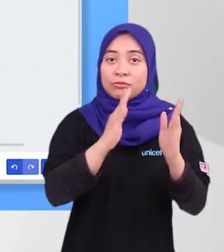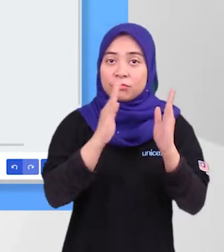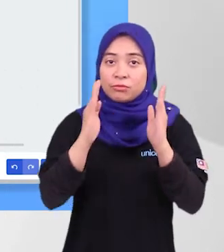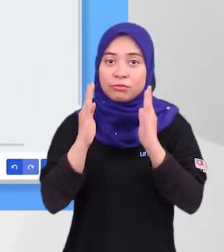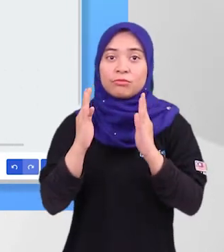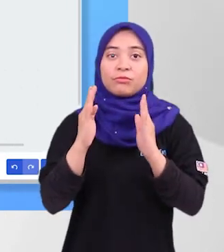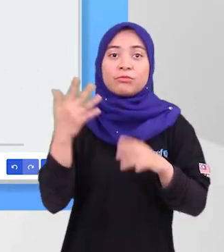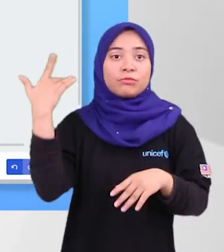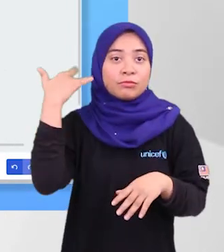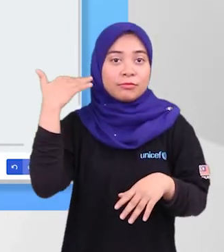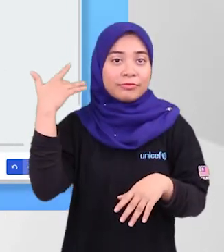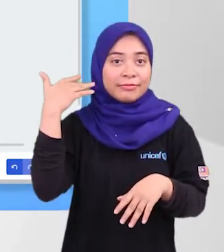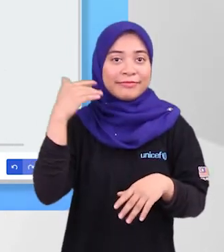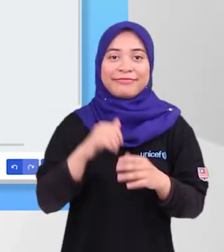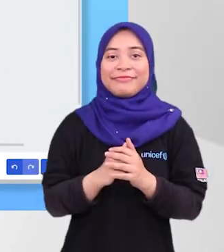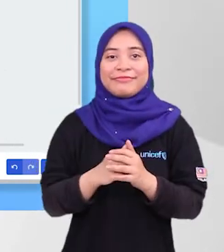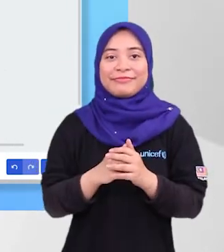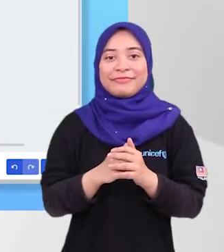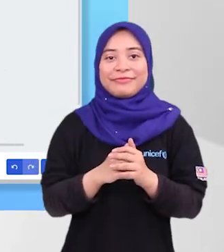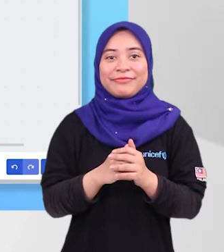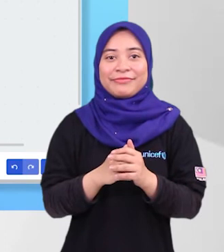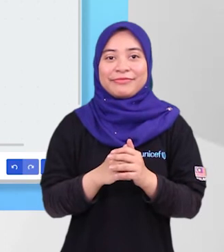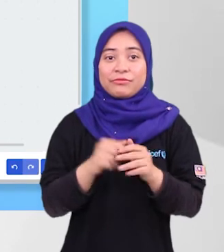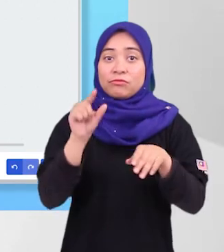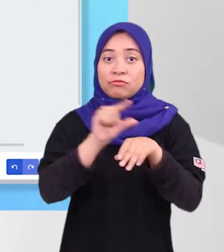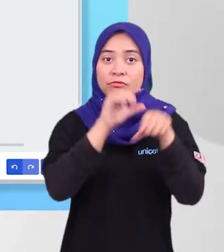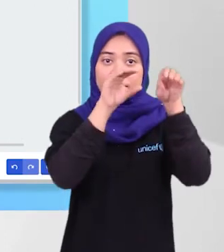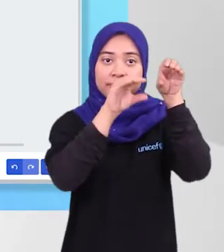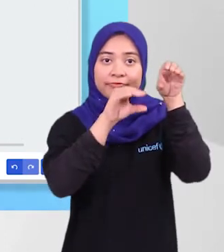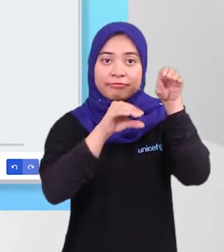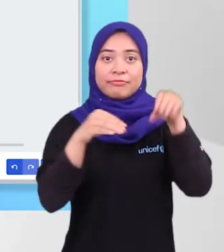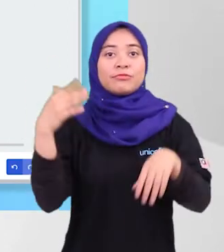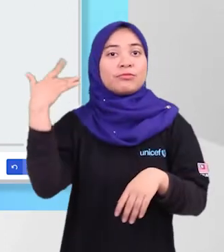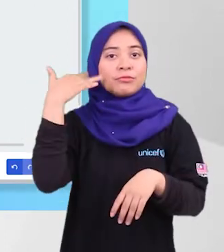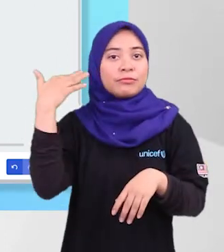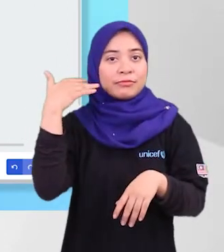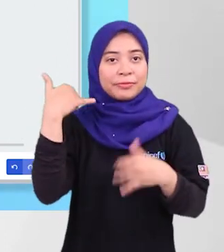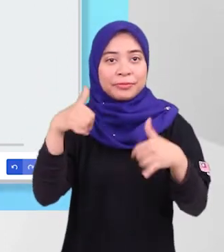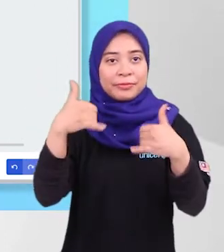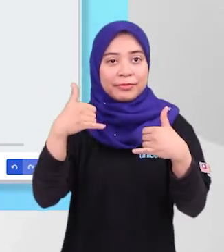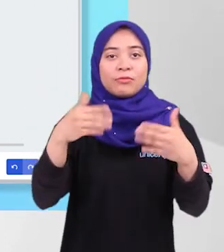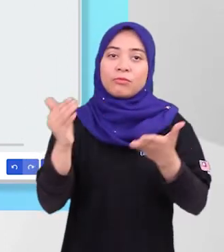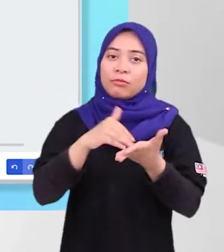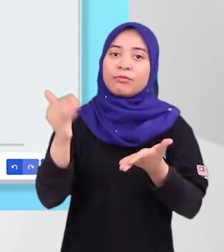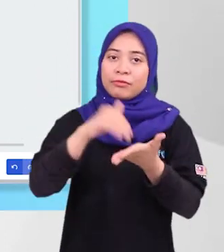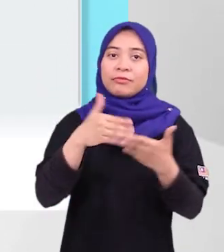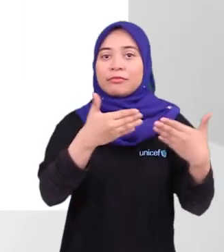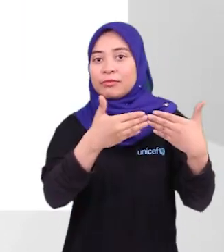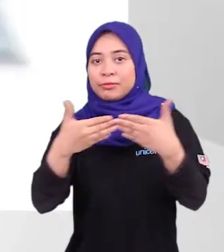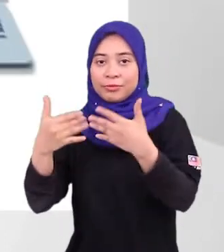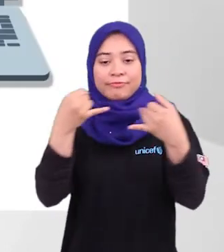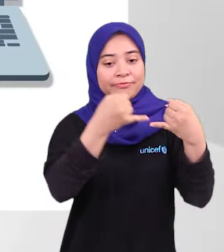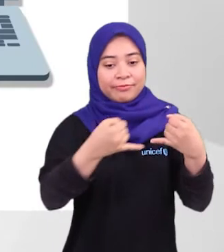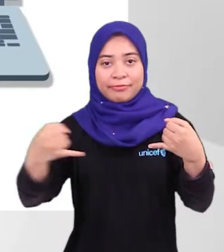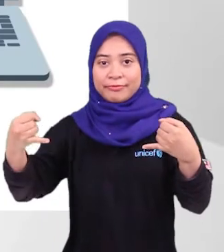Saya akan menyusun atur cara untuk memainkan nota do, re, mi. Gunakan block forever untuk memastikan muzik dimainkan berulang-ulang.